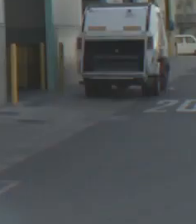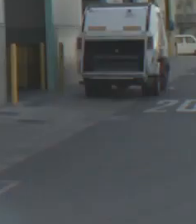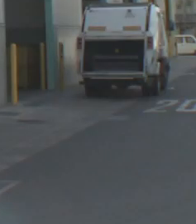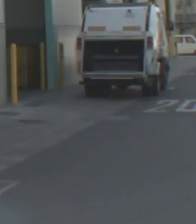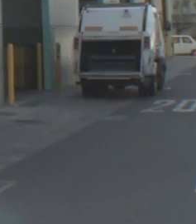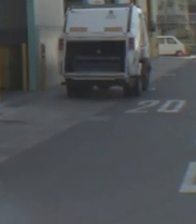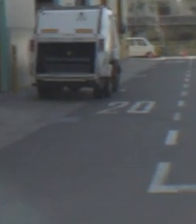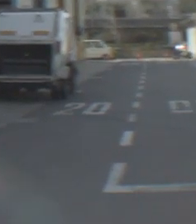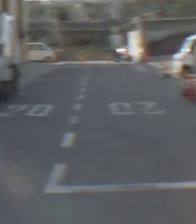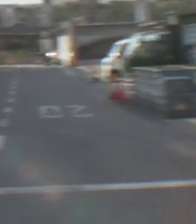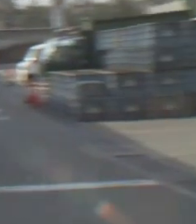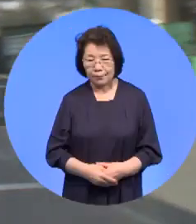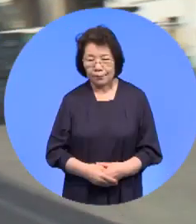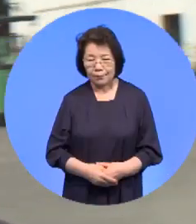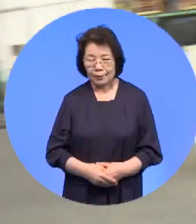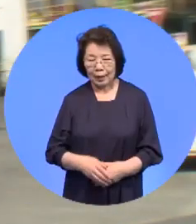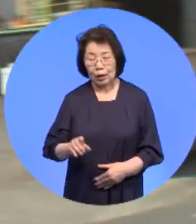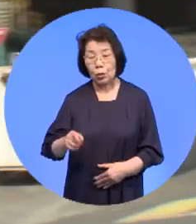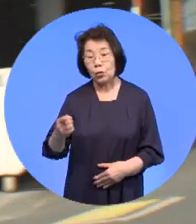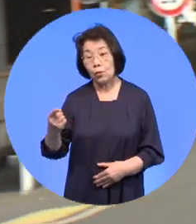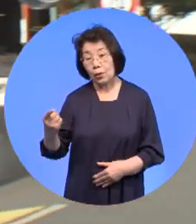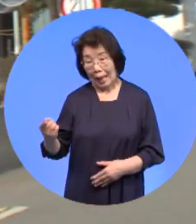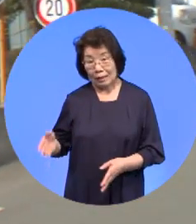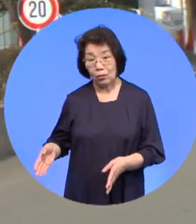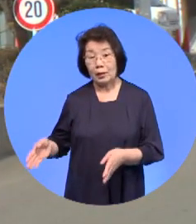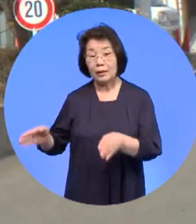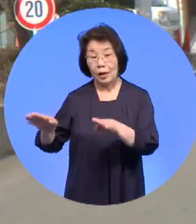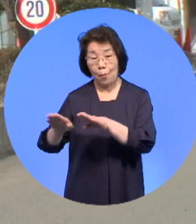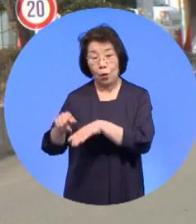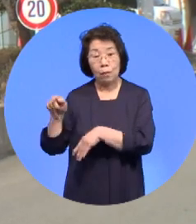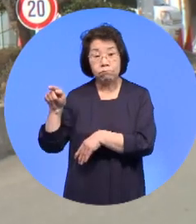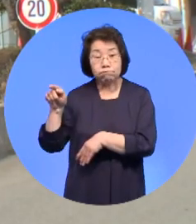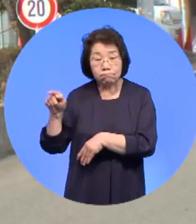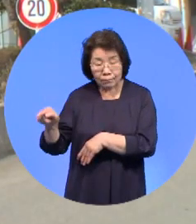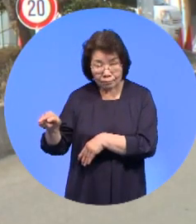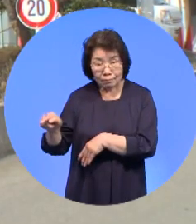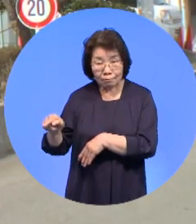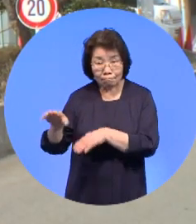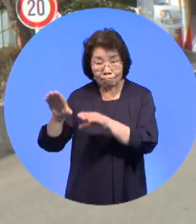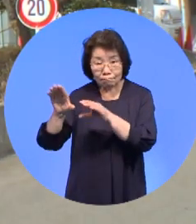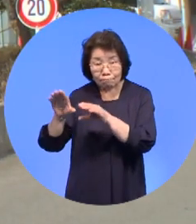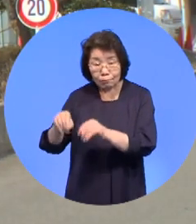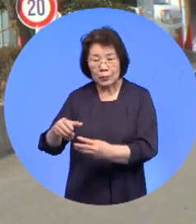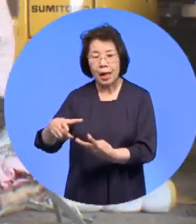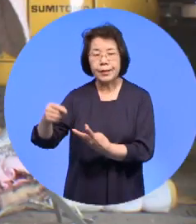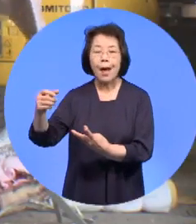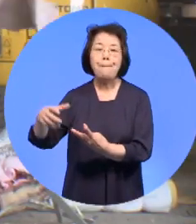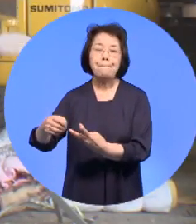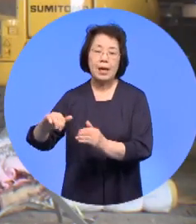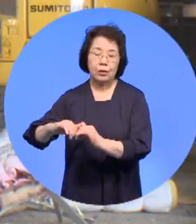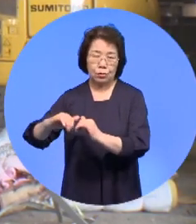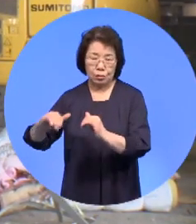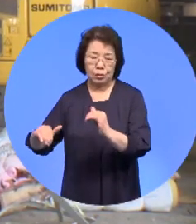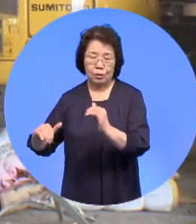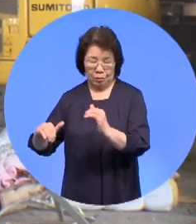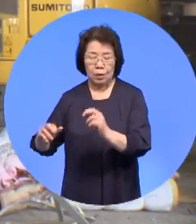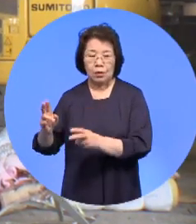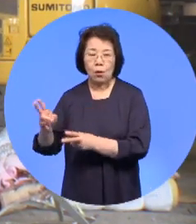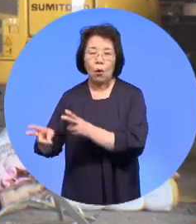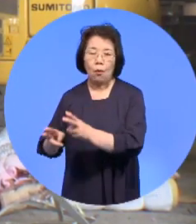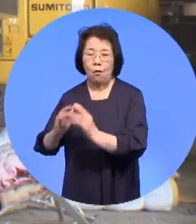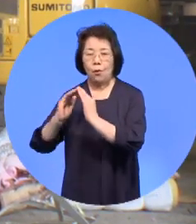伊豆多賀雄からちょっと役訪れたのは資源循環エネルギーセンターのお隣空いたし破砕選別